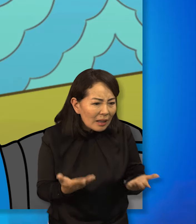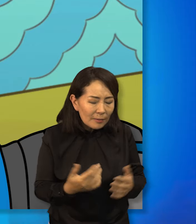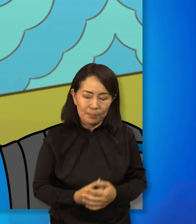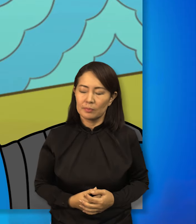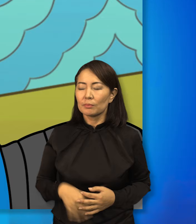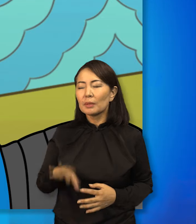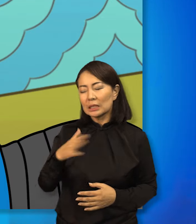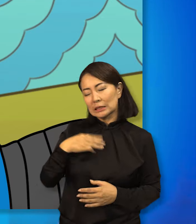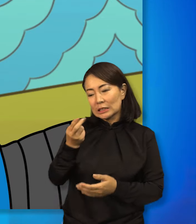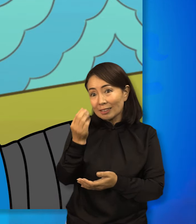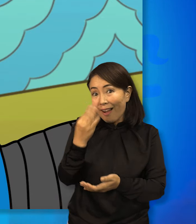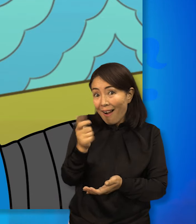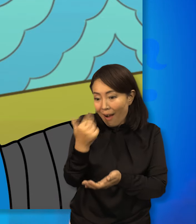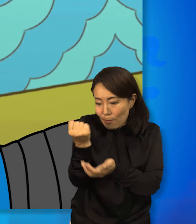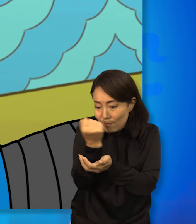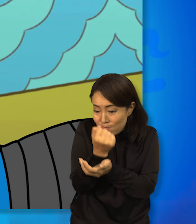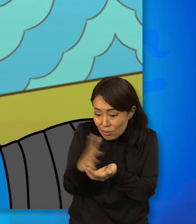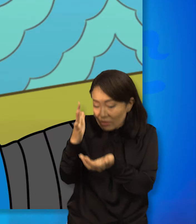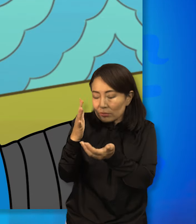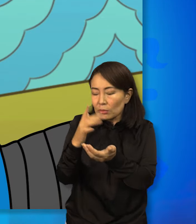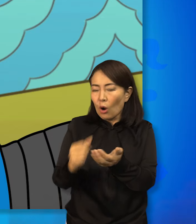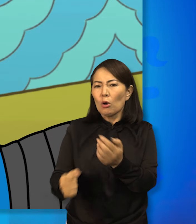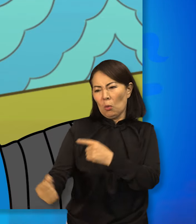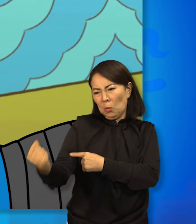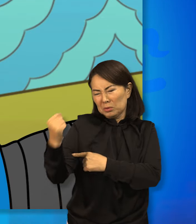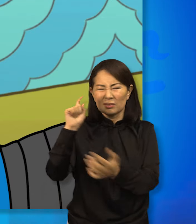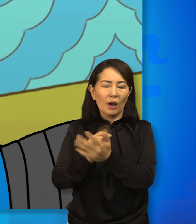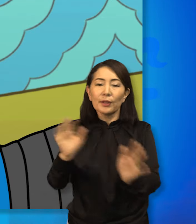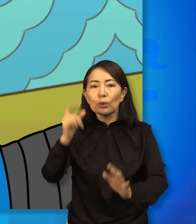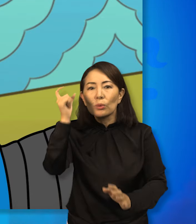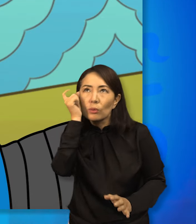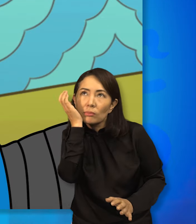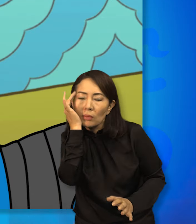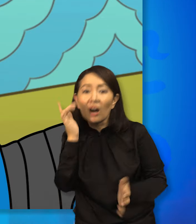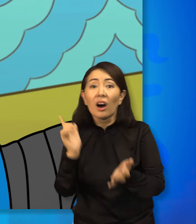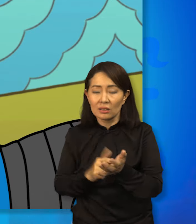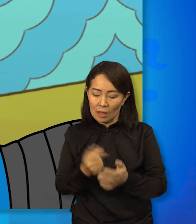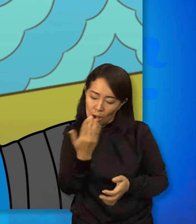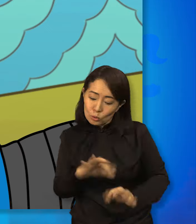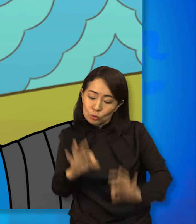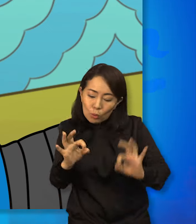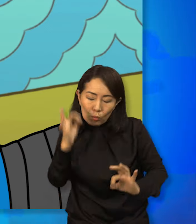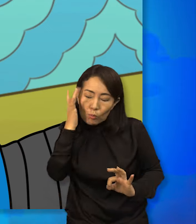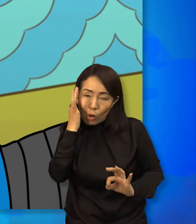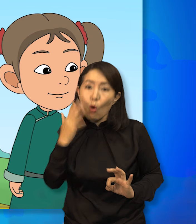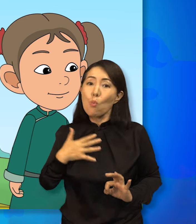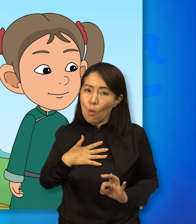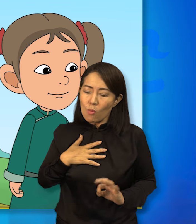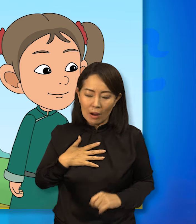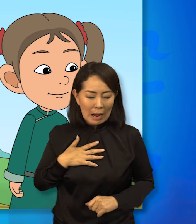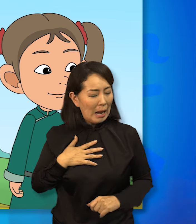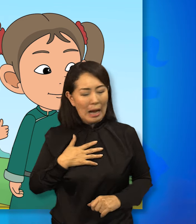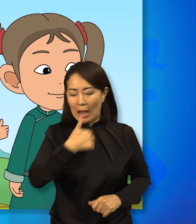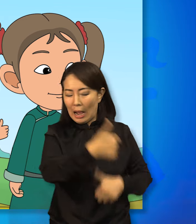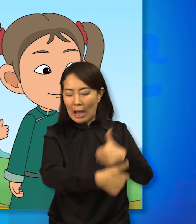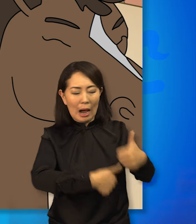Болзоотын бор толгоогоо зүлэг ногоон толгой болгочихвол луу айтгаа хурмстын хаанч хүртэл баярлах байлгүй. Тийм шүү.